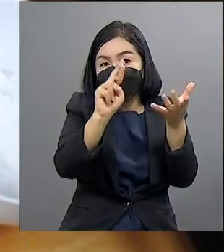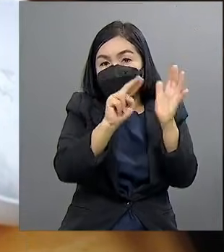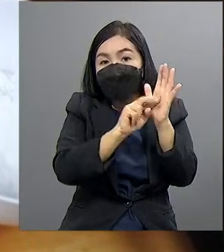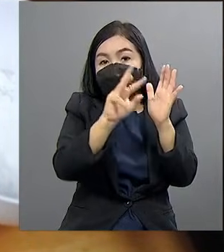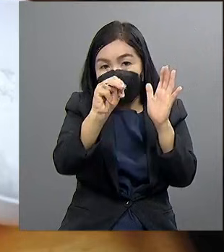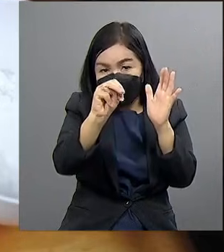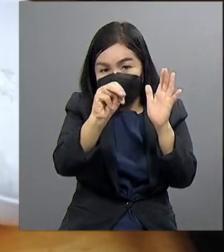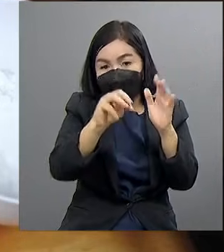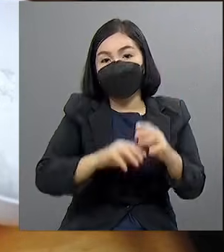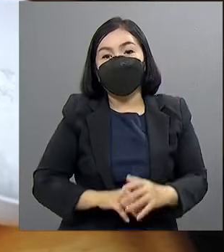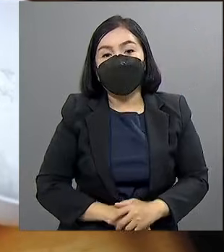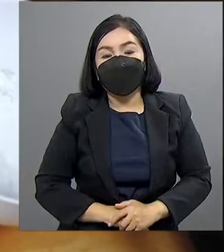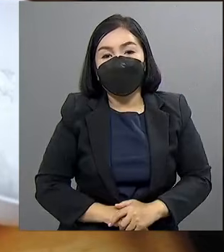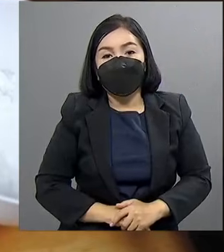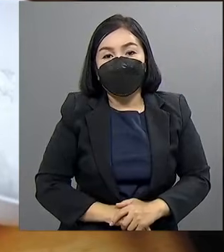สัก20กรัมนะครับ